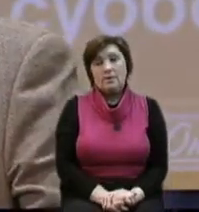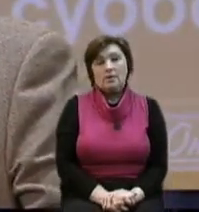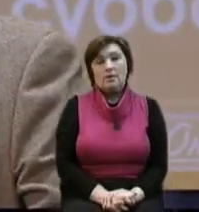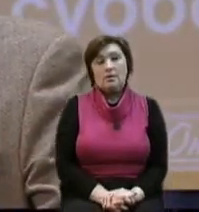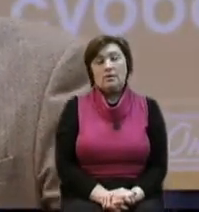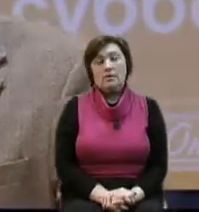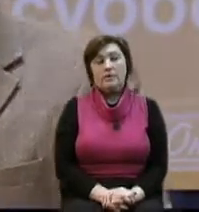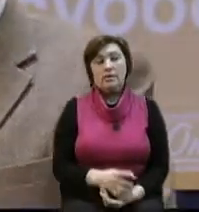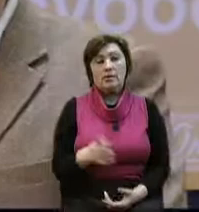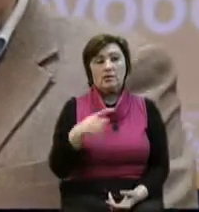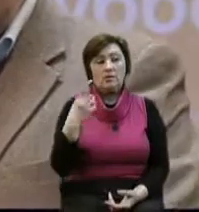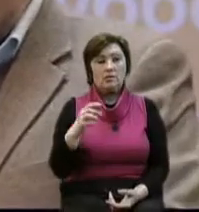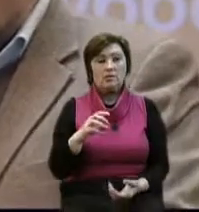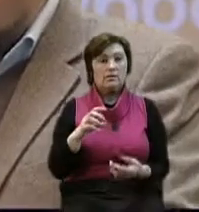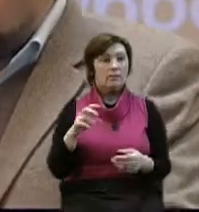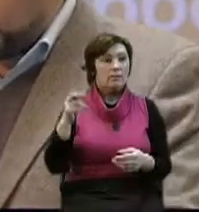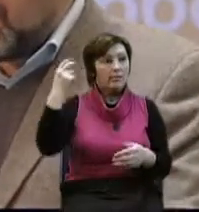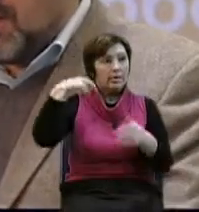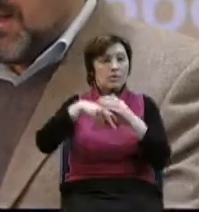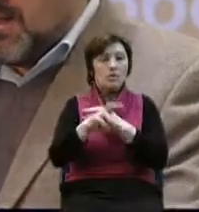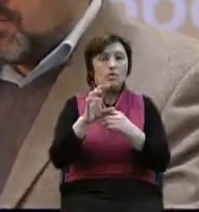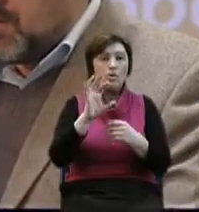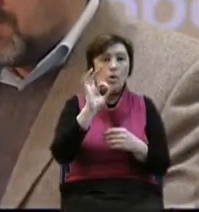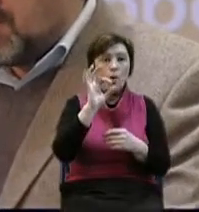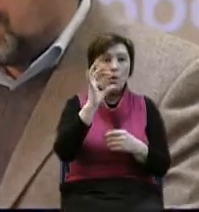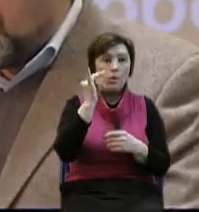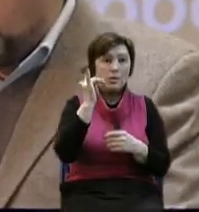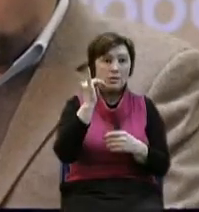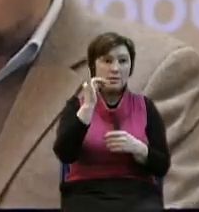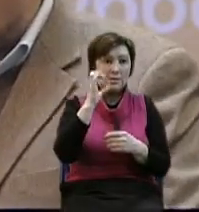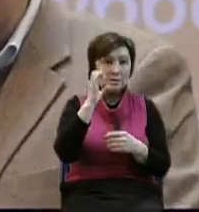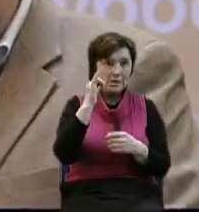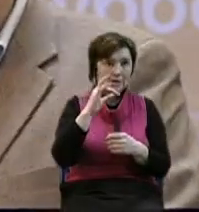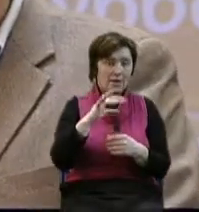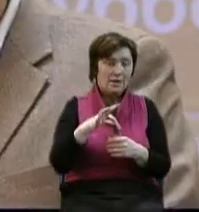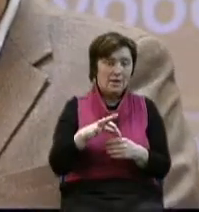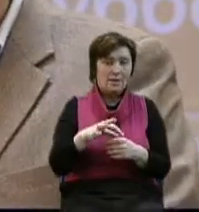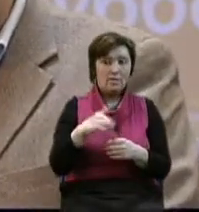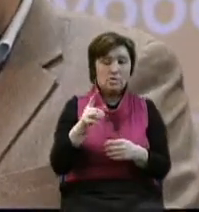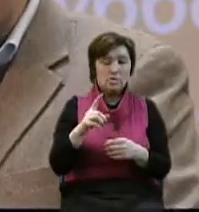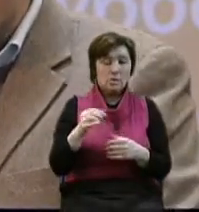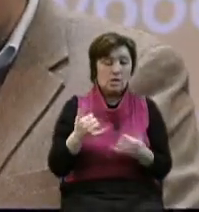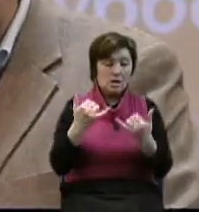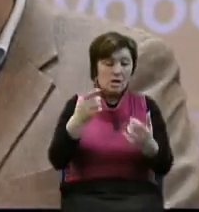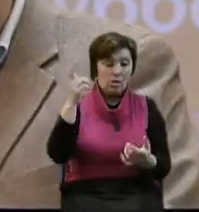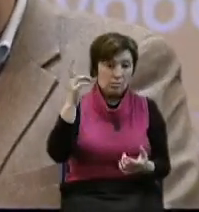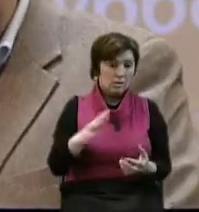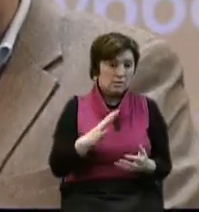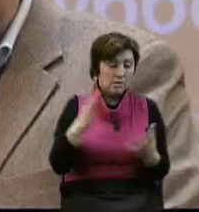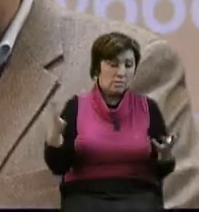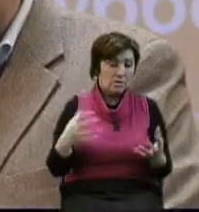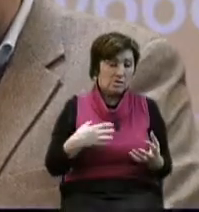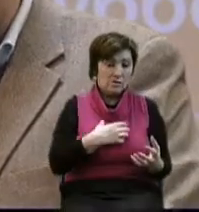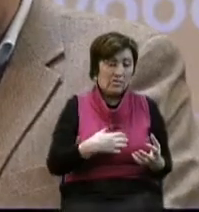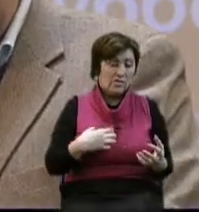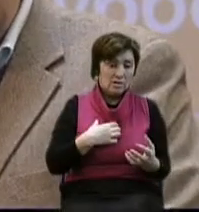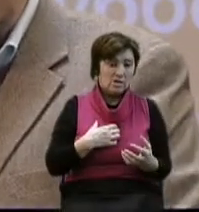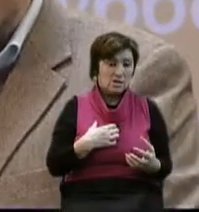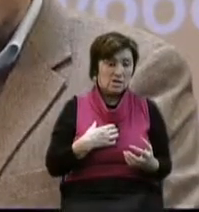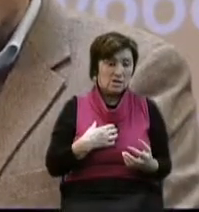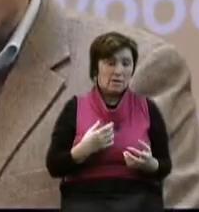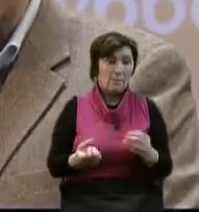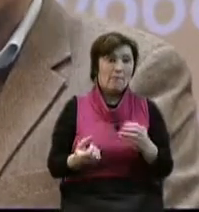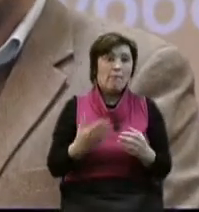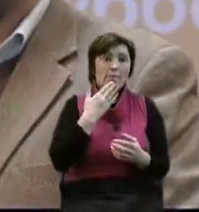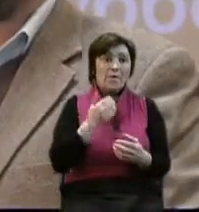изречение пророка Осии, который говорит о том, что для Господа более важны проявления милости, нежели